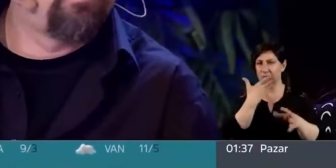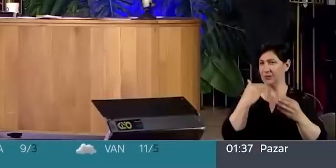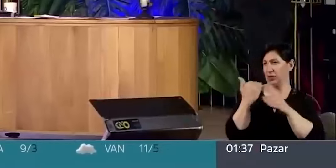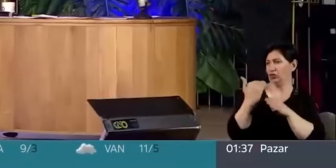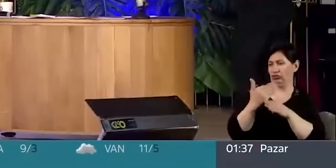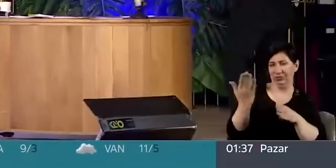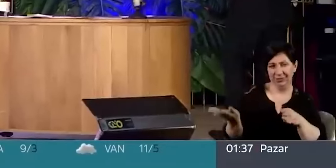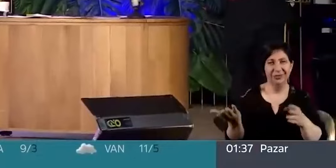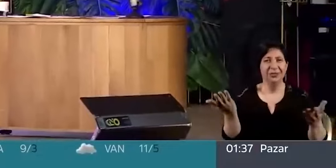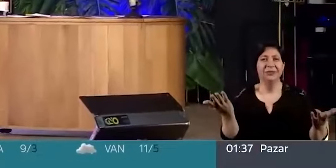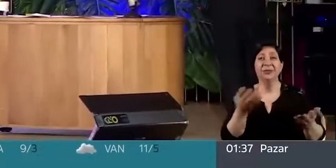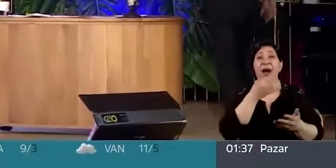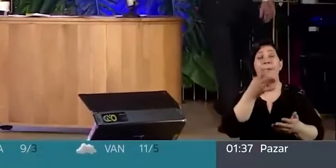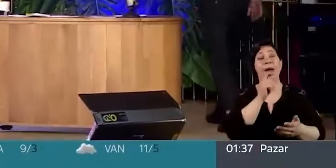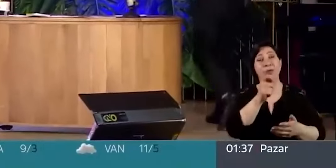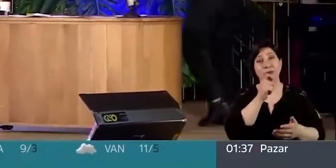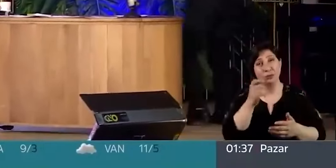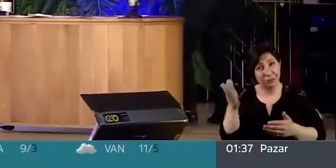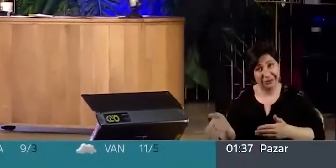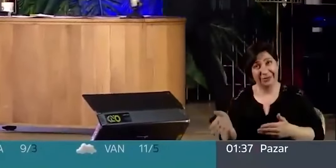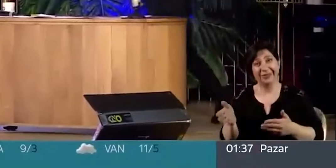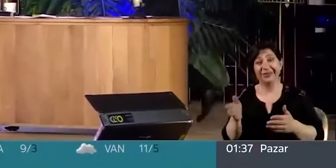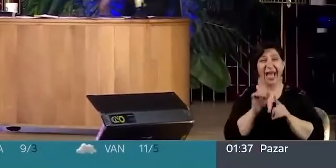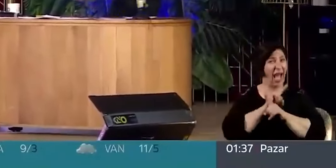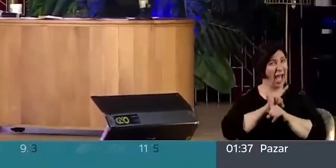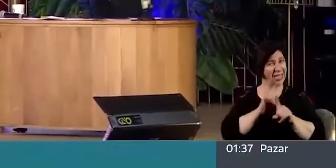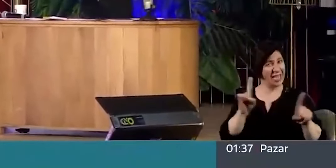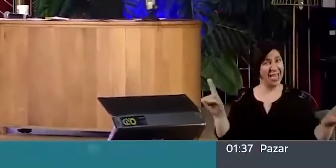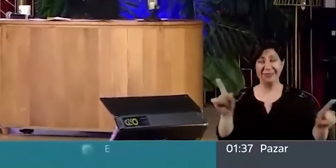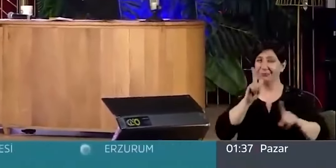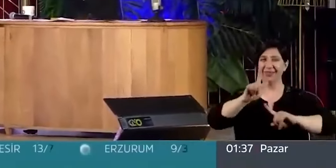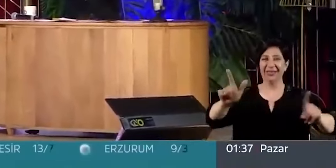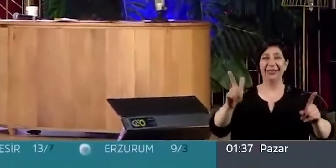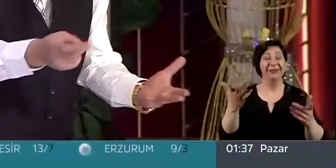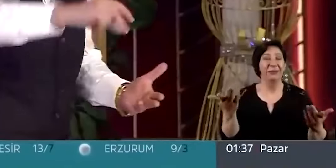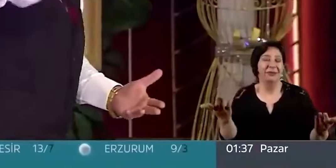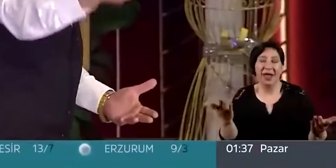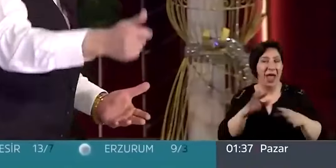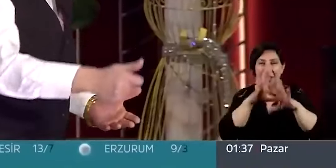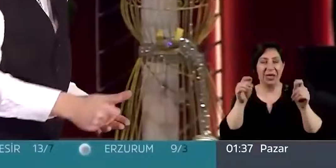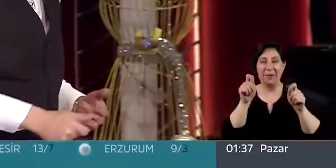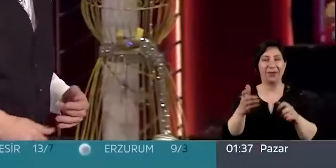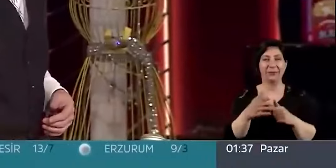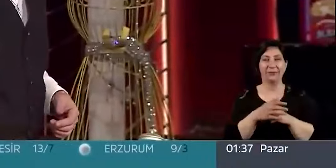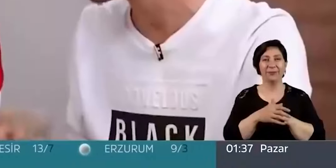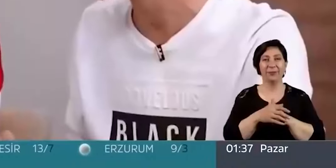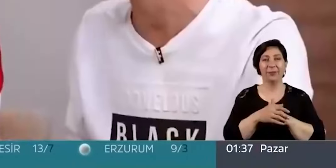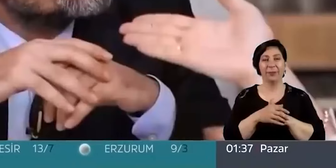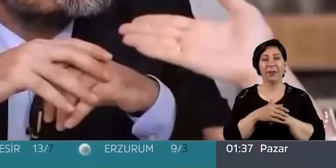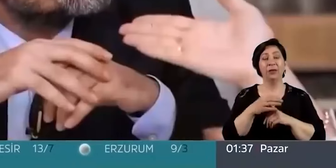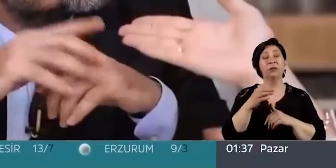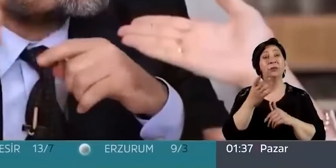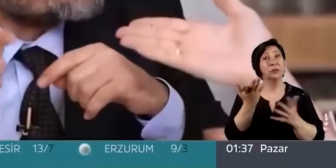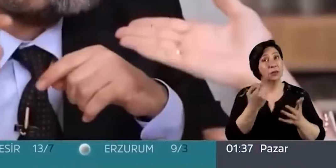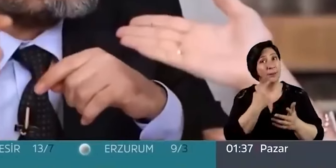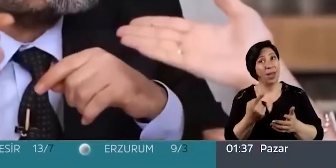güzel gider. Ondan sonra haber sundur buna. Hayır diye bir herif abi her şeyi yapar. Devam.